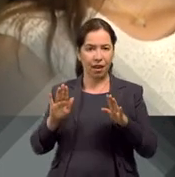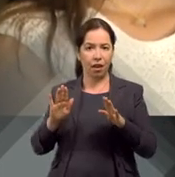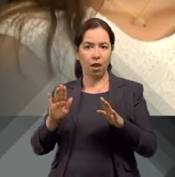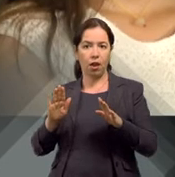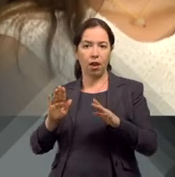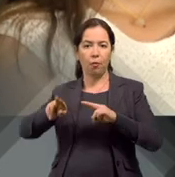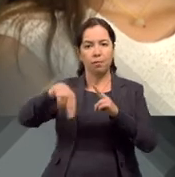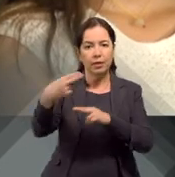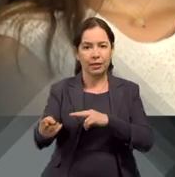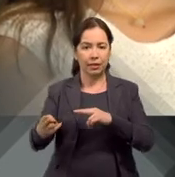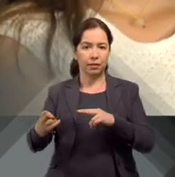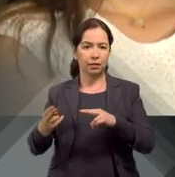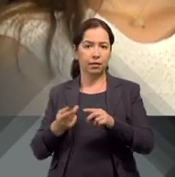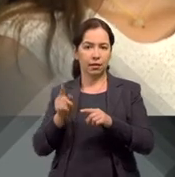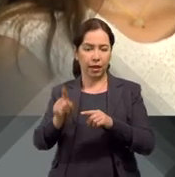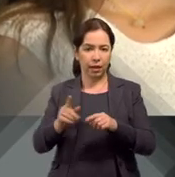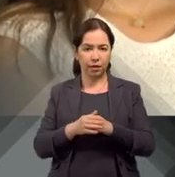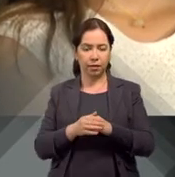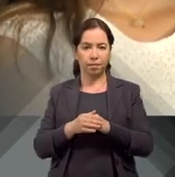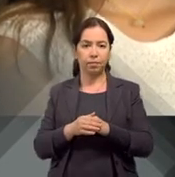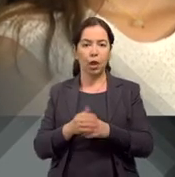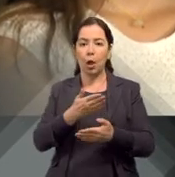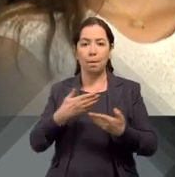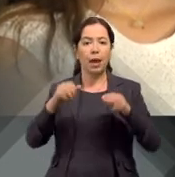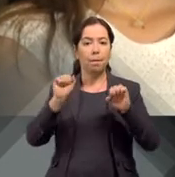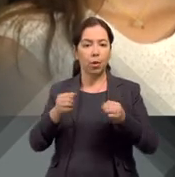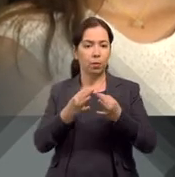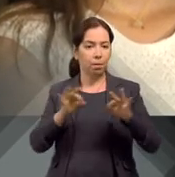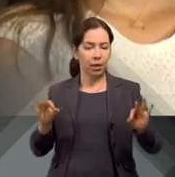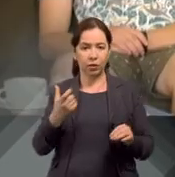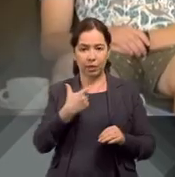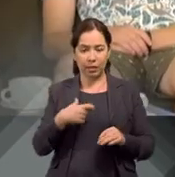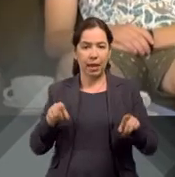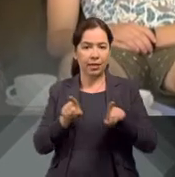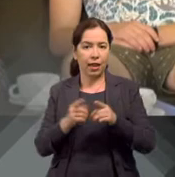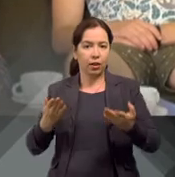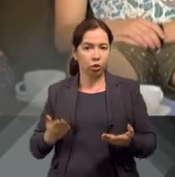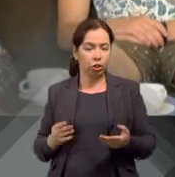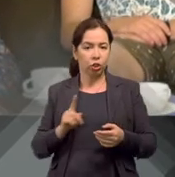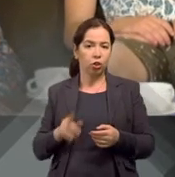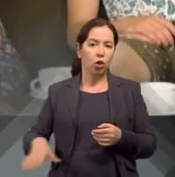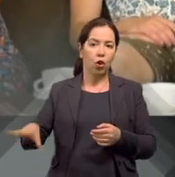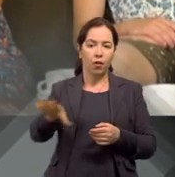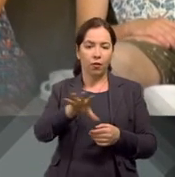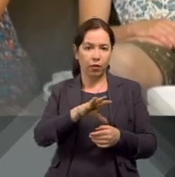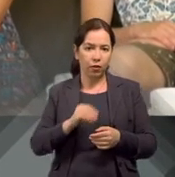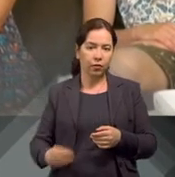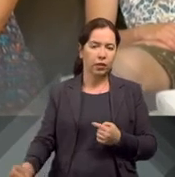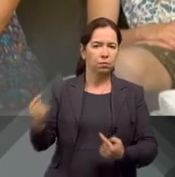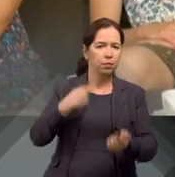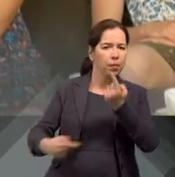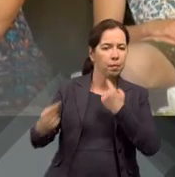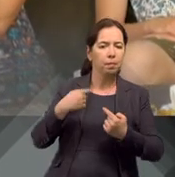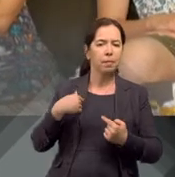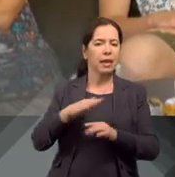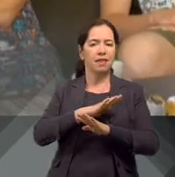то, что Антон прекрасно описал. Что мы можем позволить себе так жить, что все удары меня не разрушают,